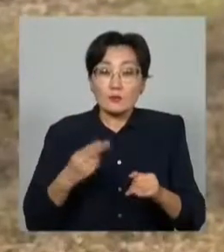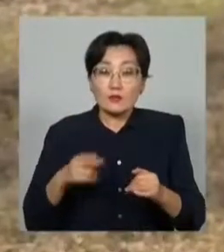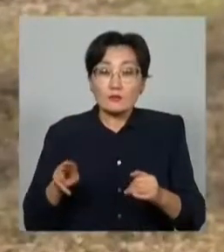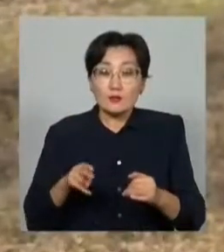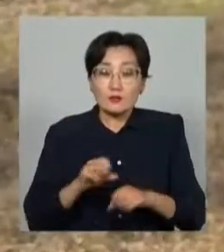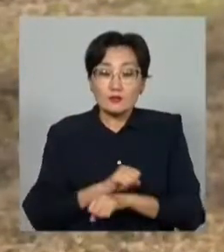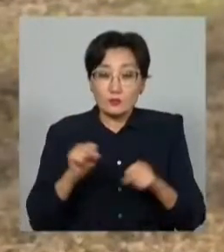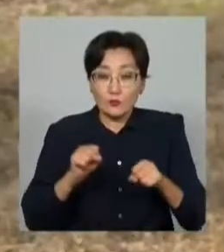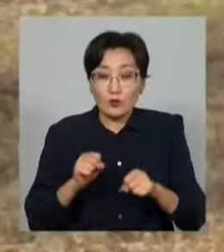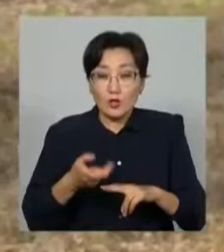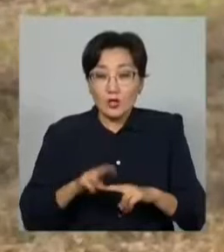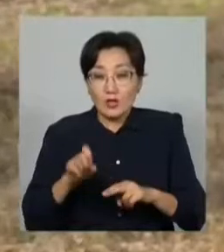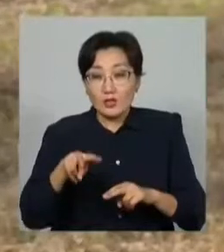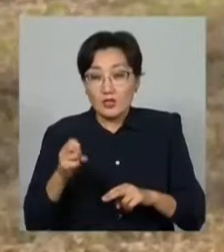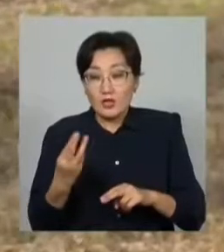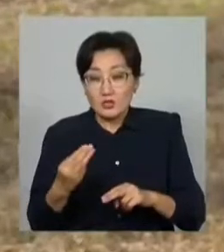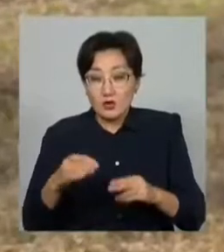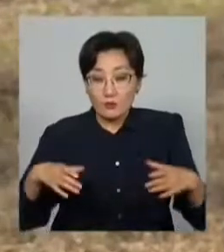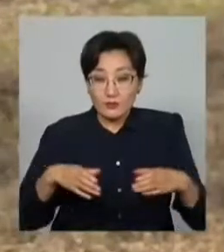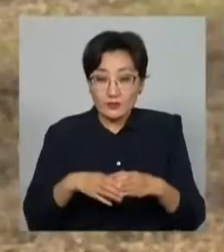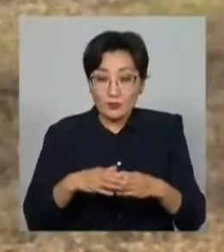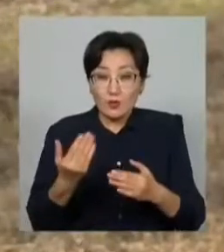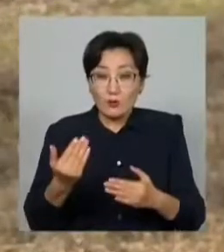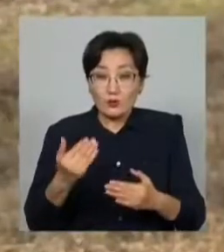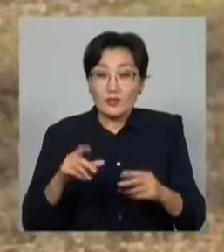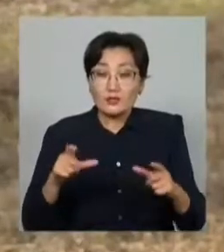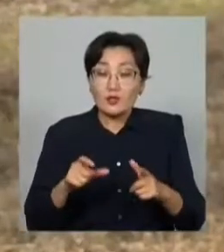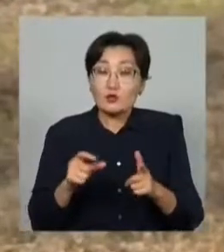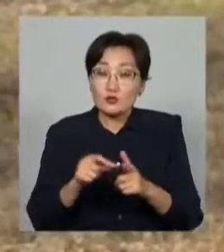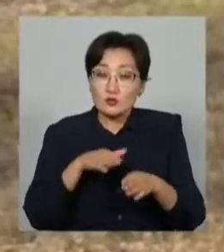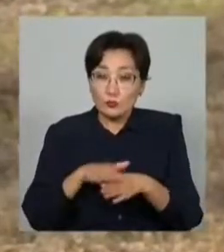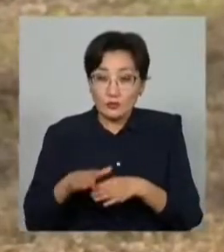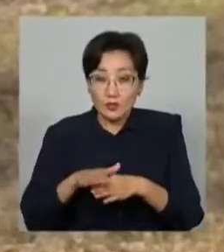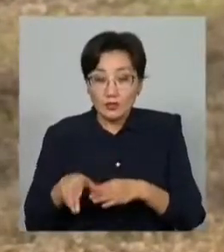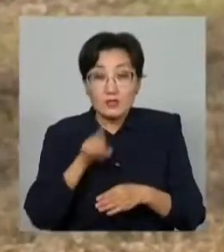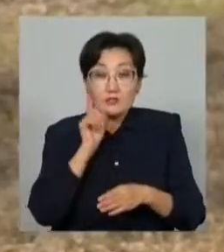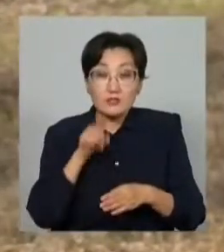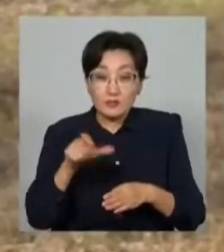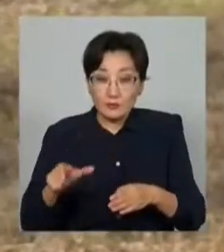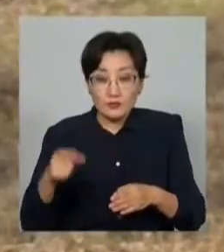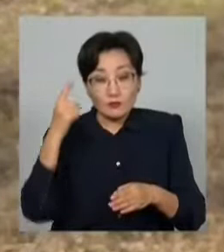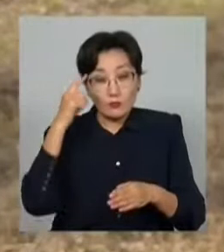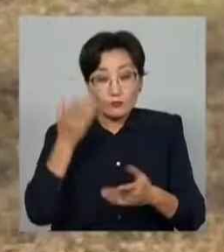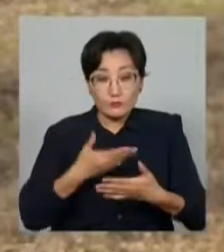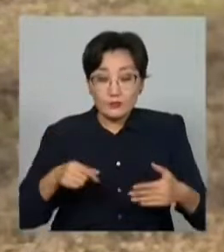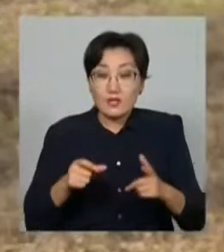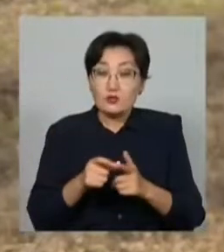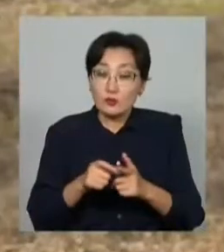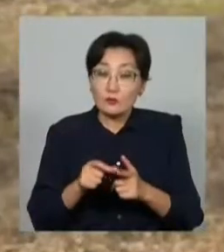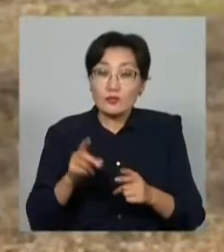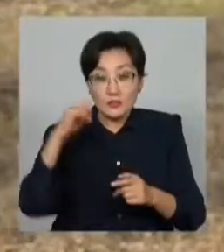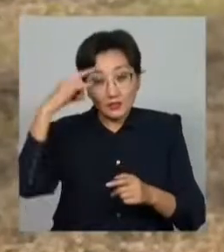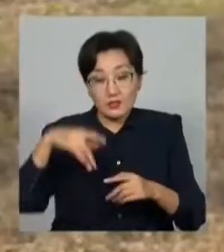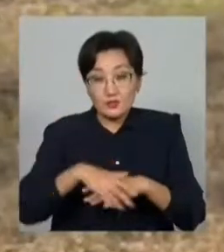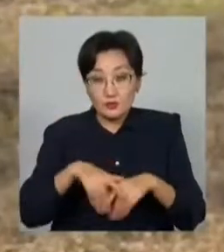күрескерлері сол ұлы алаш бабаларымыздың аманатын орындаған жастарымыз деп ойлаймыз. Енді біздің аманатымызды